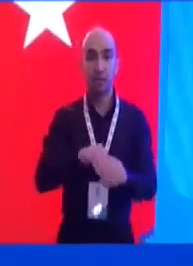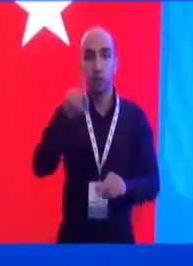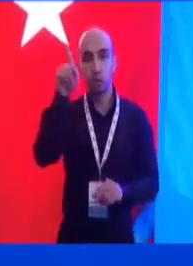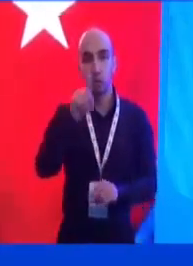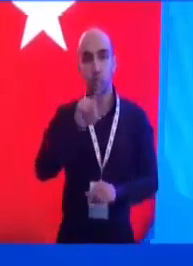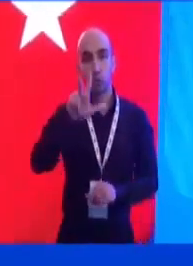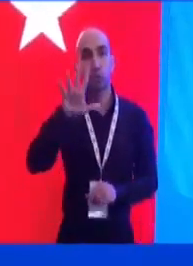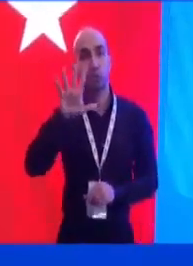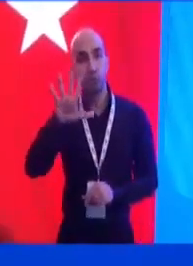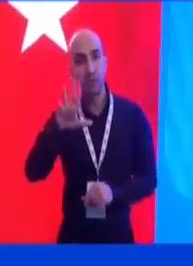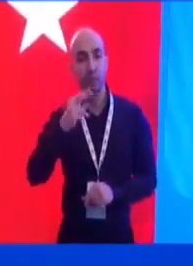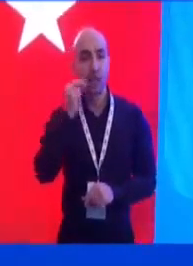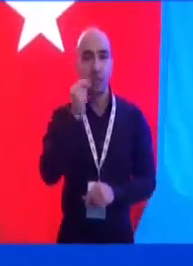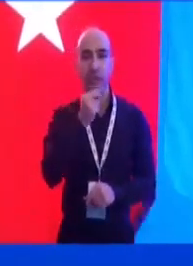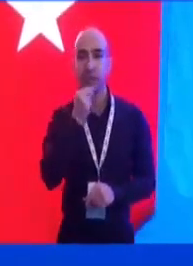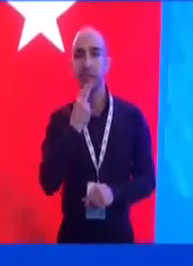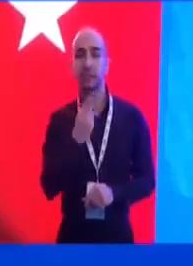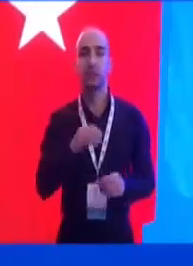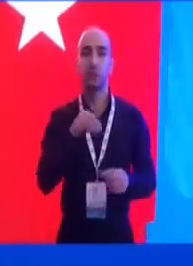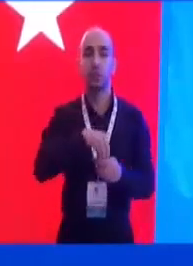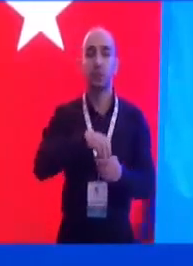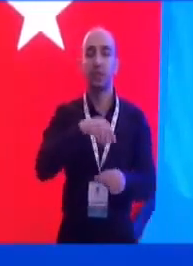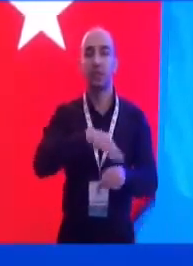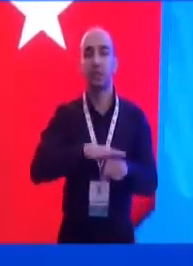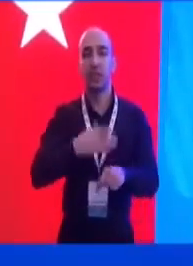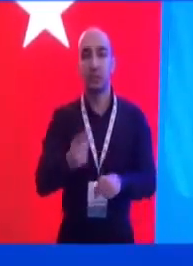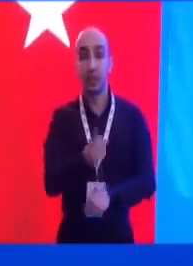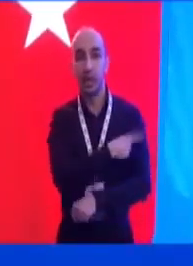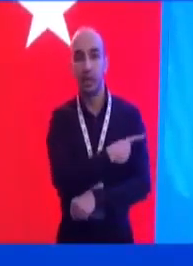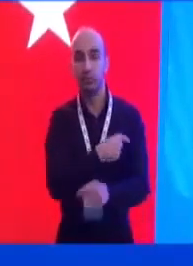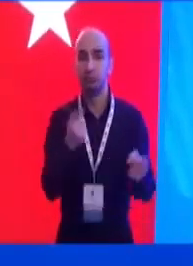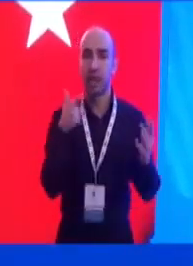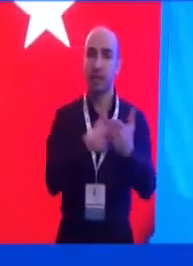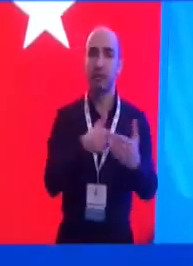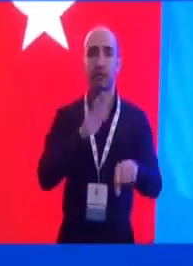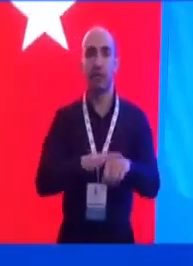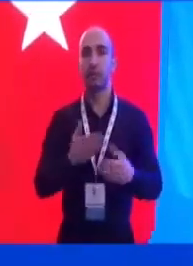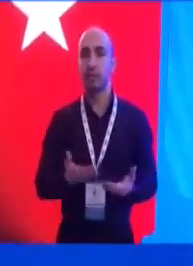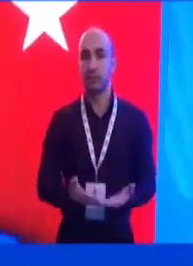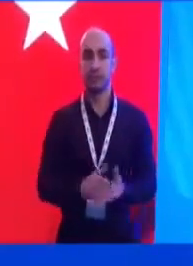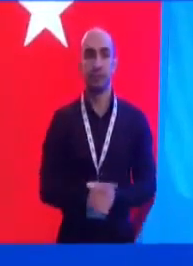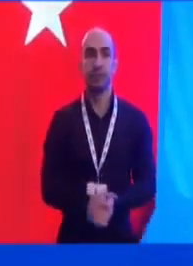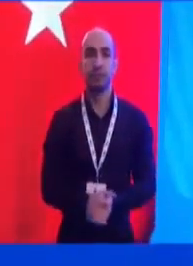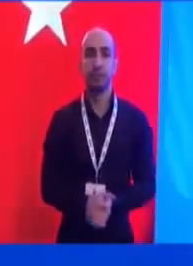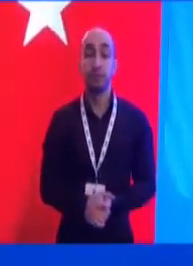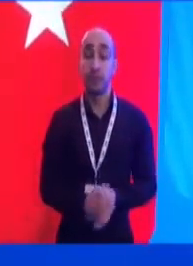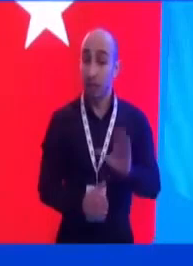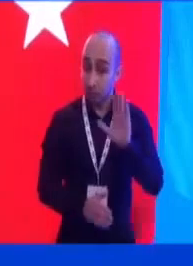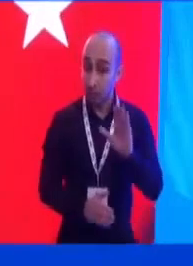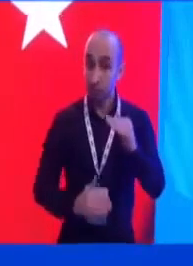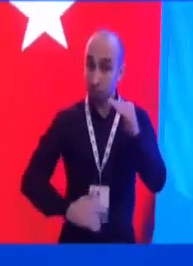%35 cinsiyet kotasını esas aldık ve hedef olarak da pariteyi koyduk. Hedef parite ama minimum